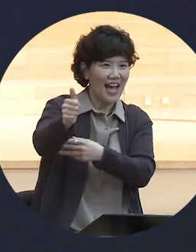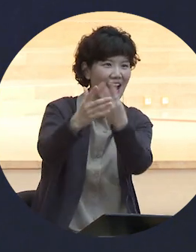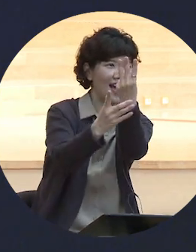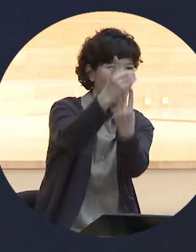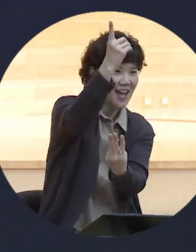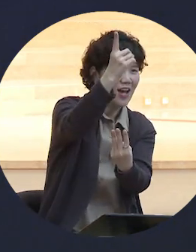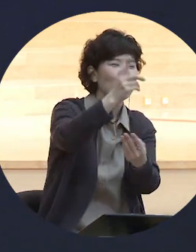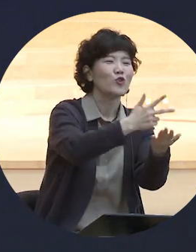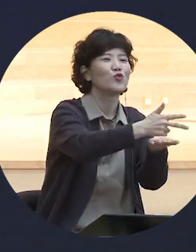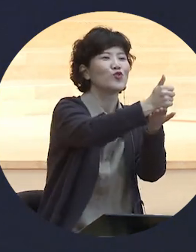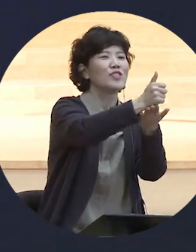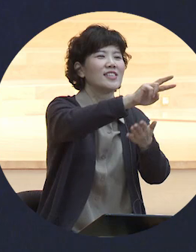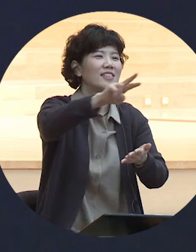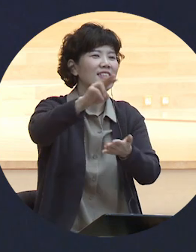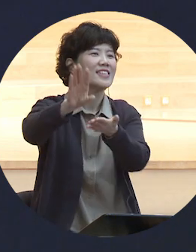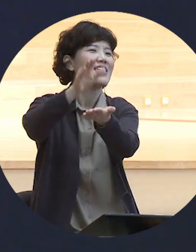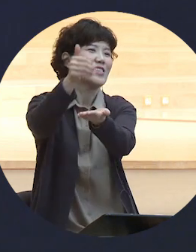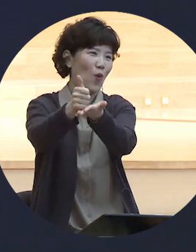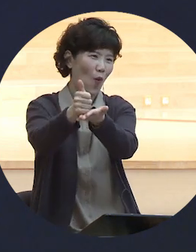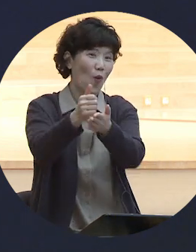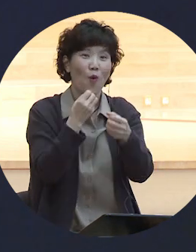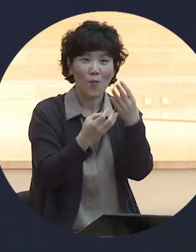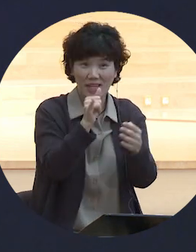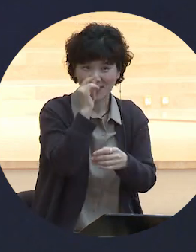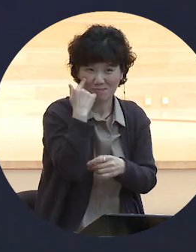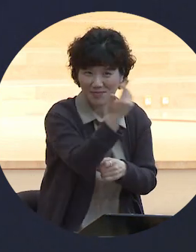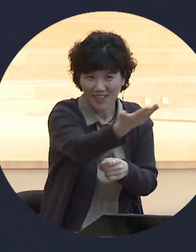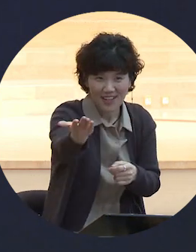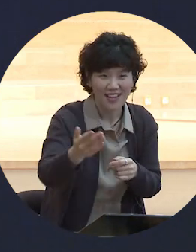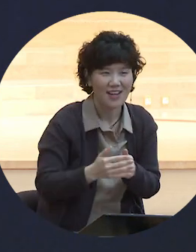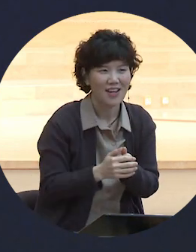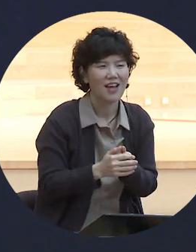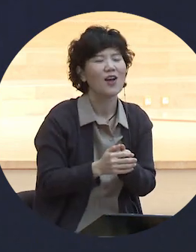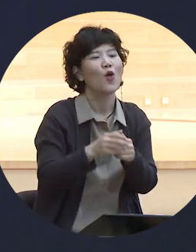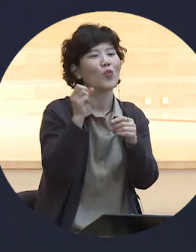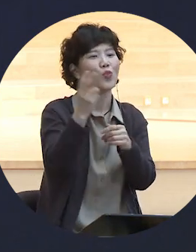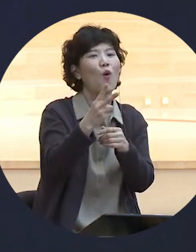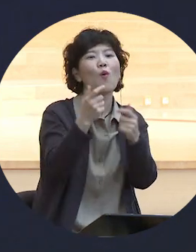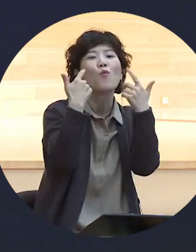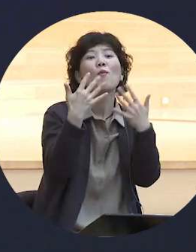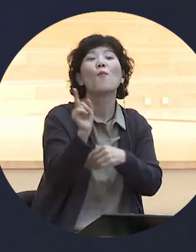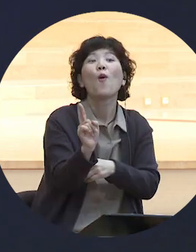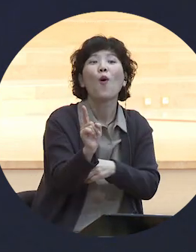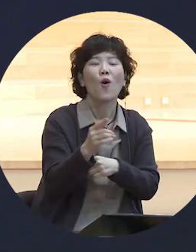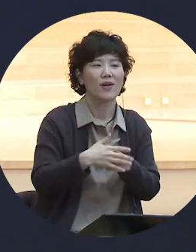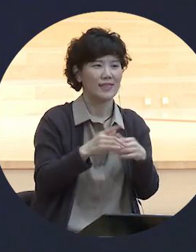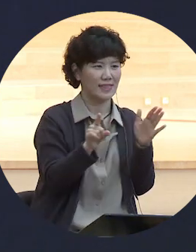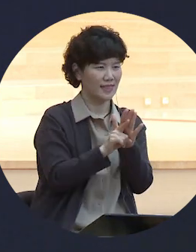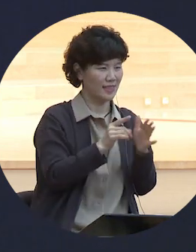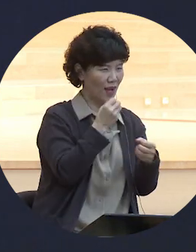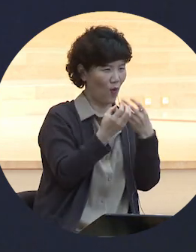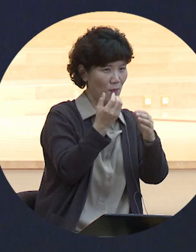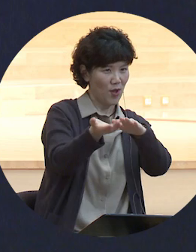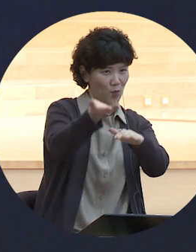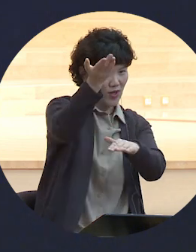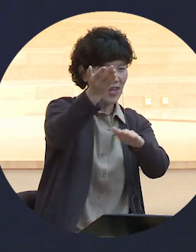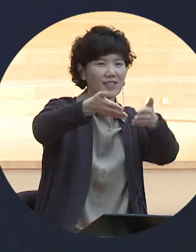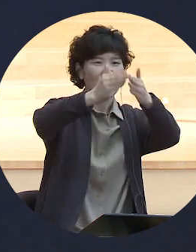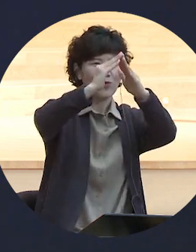주는 그리스도시오. 고백이 있냐는 거죠. 그리고 또 분명한 것은 뭐냐? 신앙 고백 기회에 세워진